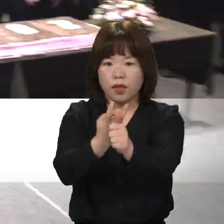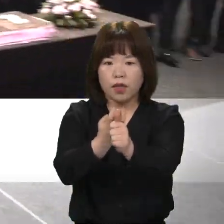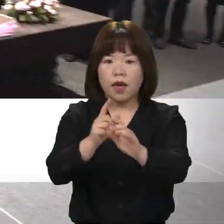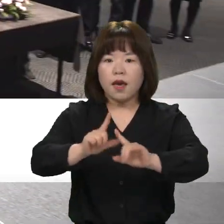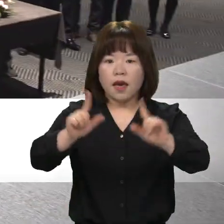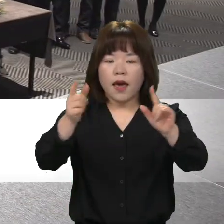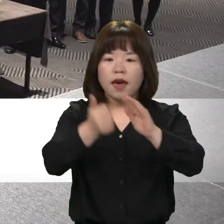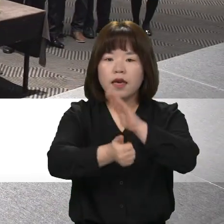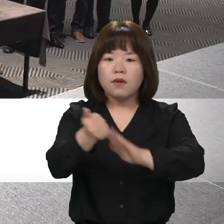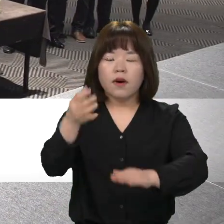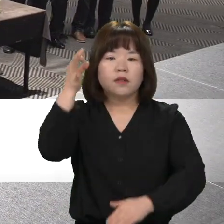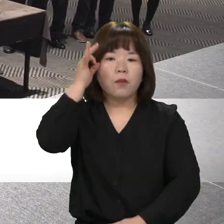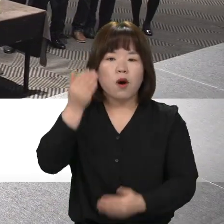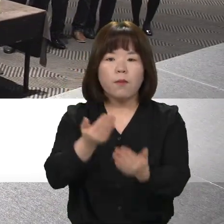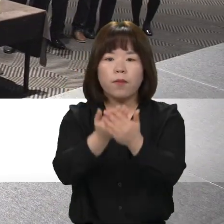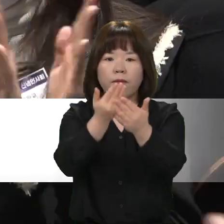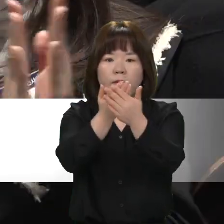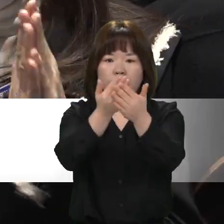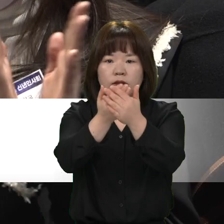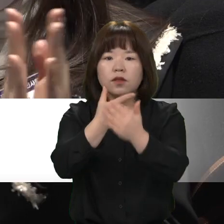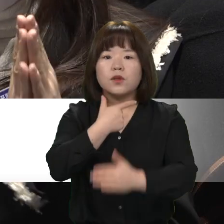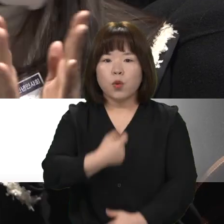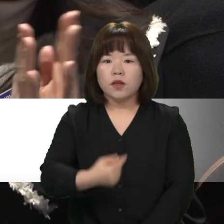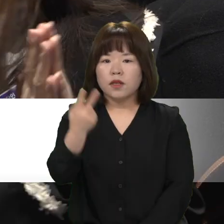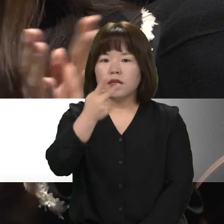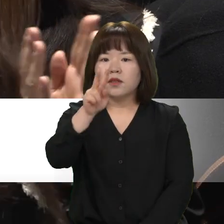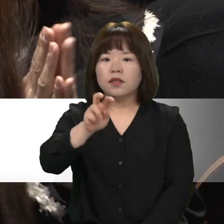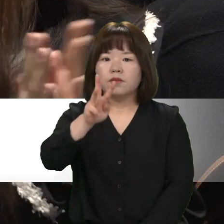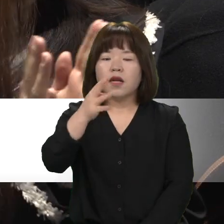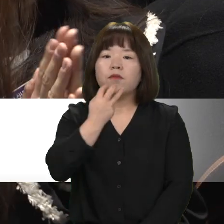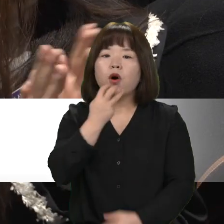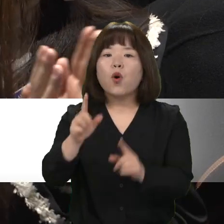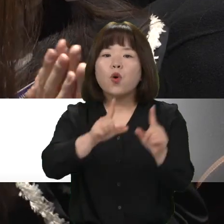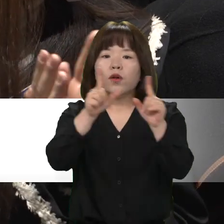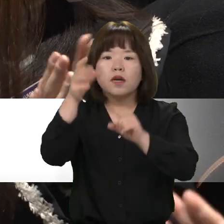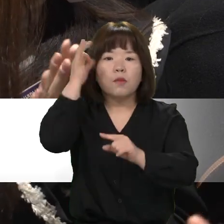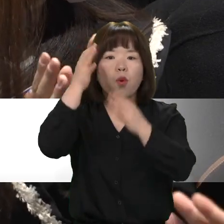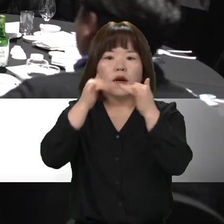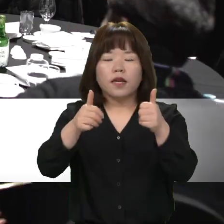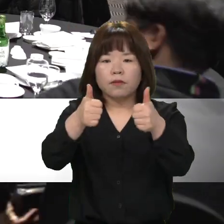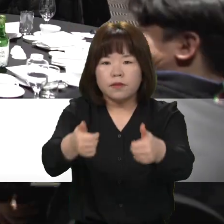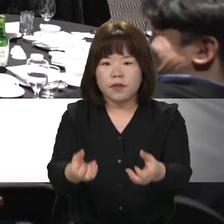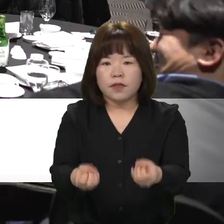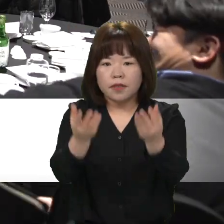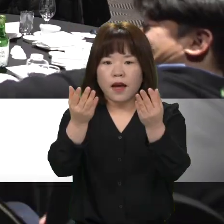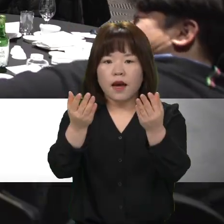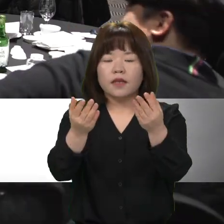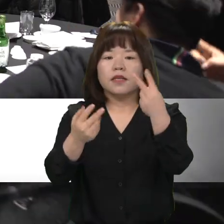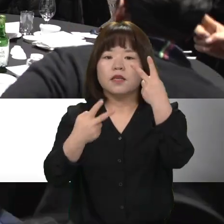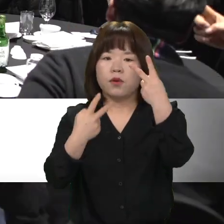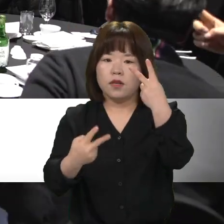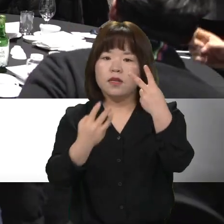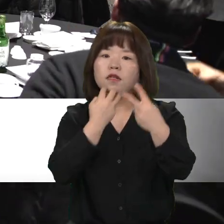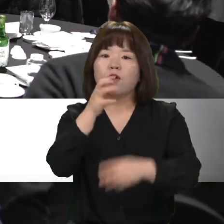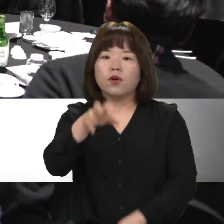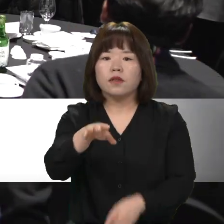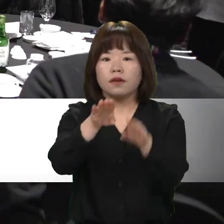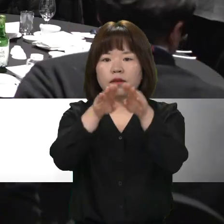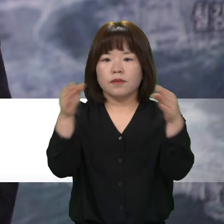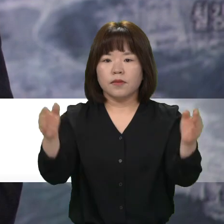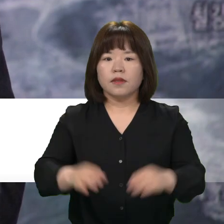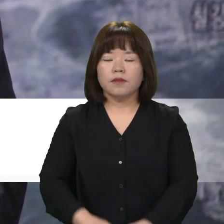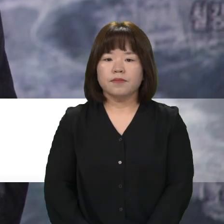계묘년을 맞아 희망찬 포항에 발전을 기원하는 2023 재경 포항인 신년 인사회가 지난 2일 서울에서